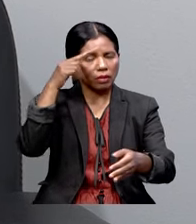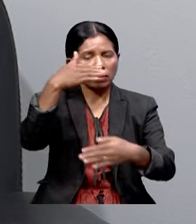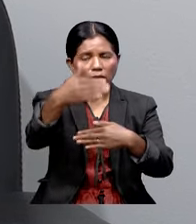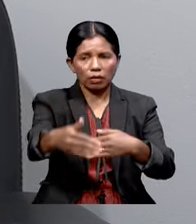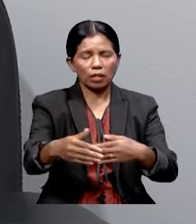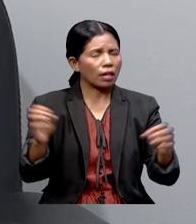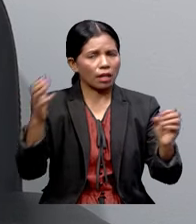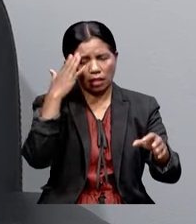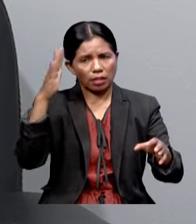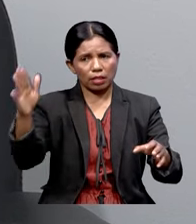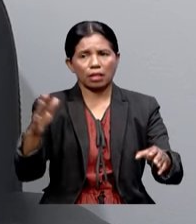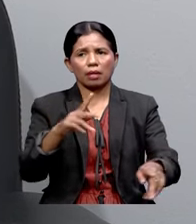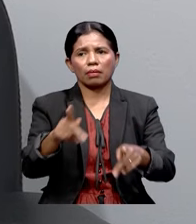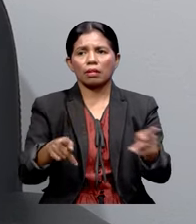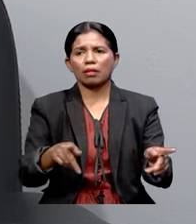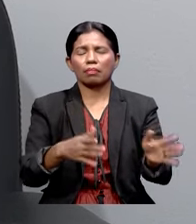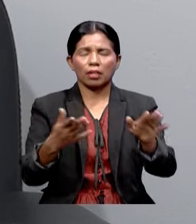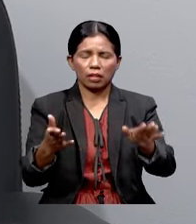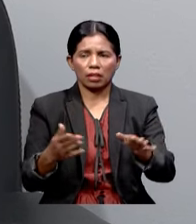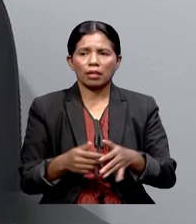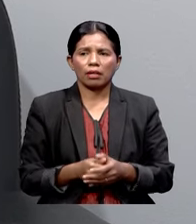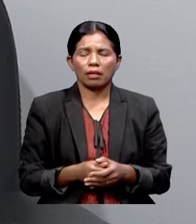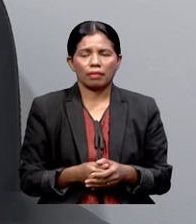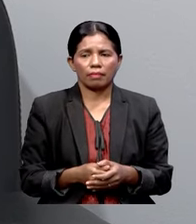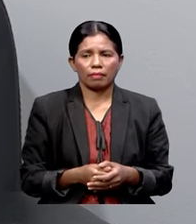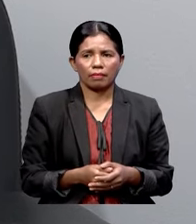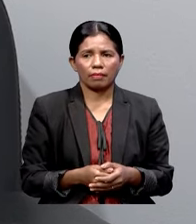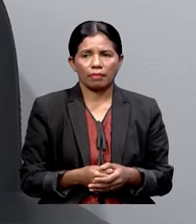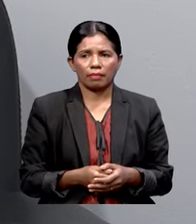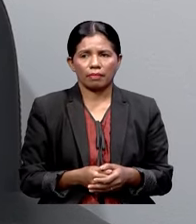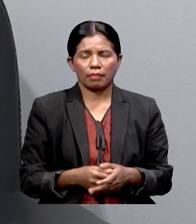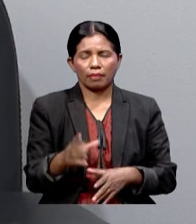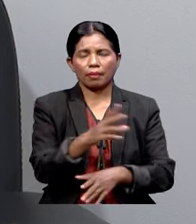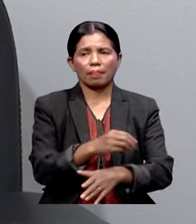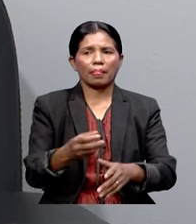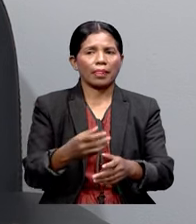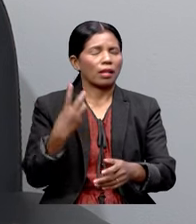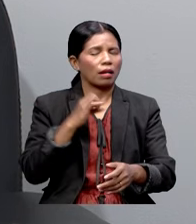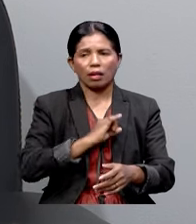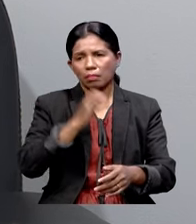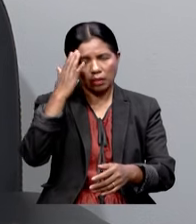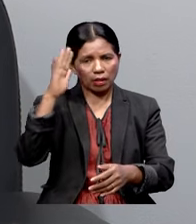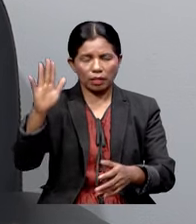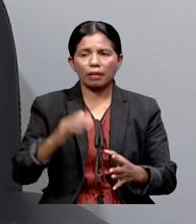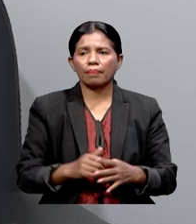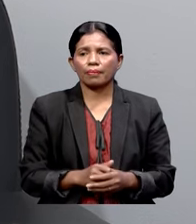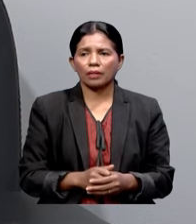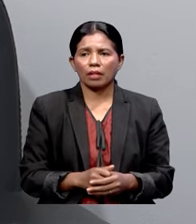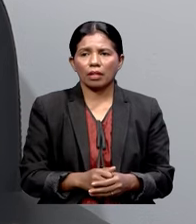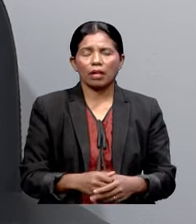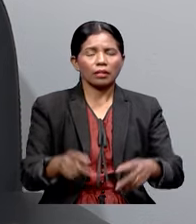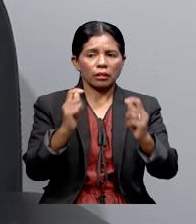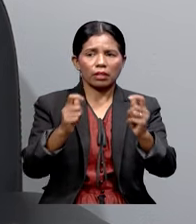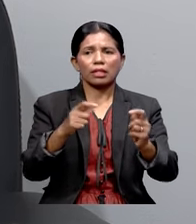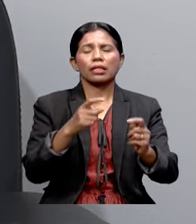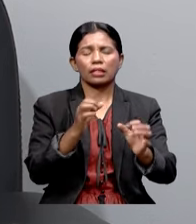Rahate se mate ne Segunda Guerra Mundial ka. Bi Guerra Mundial ene be humus lahate ni. Agora atu kok karek se